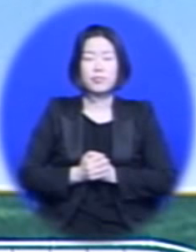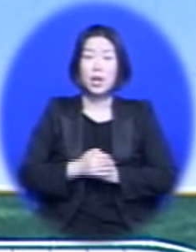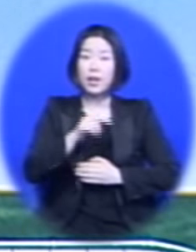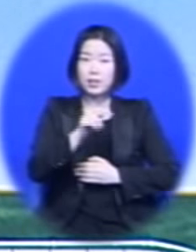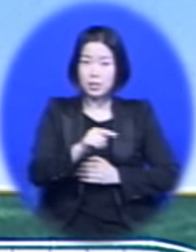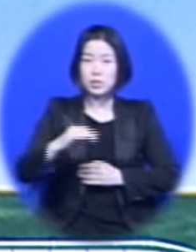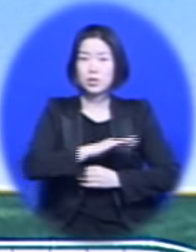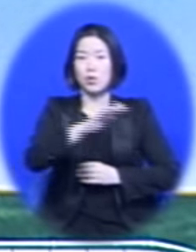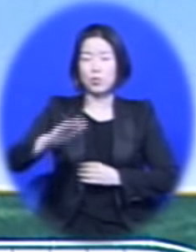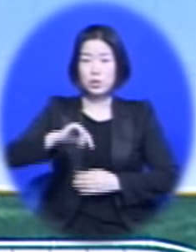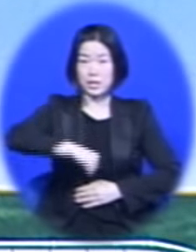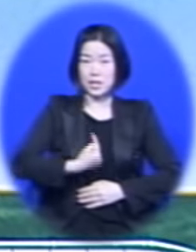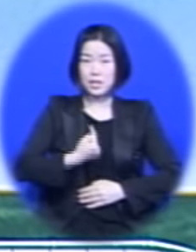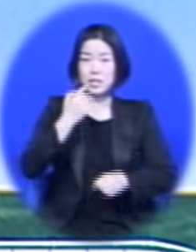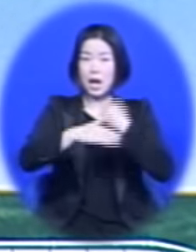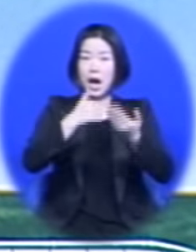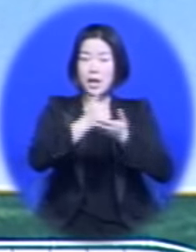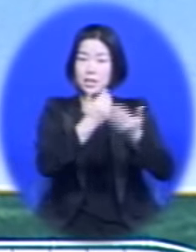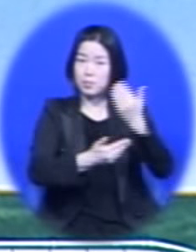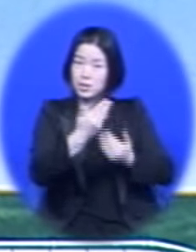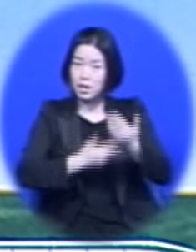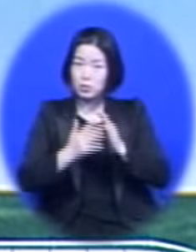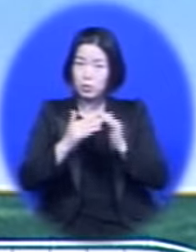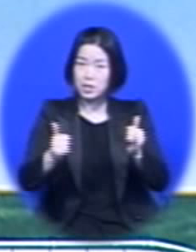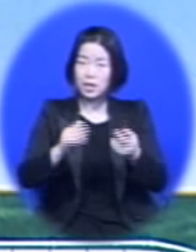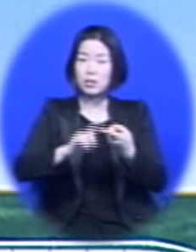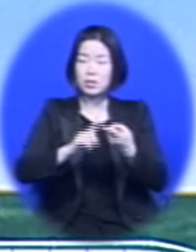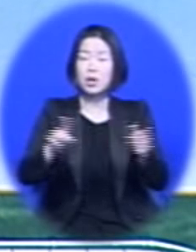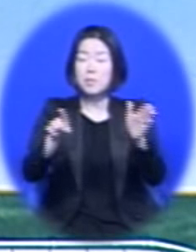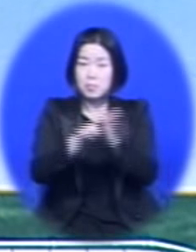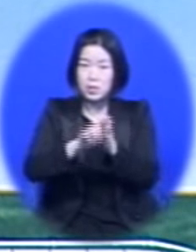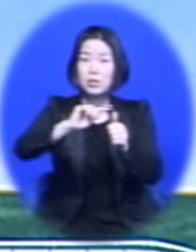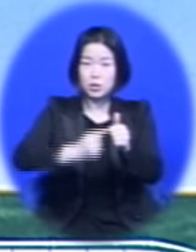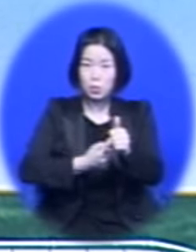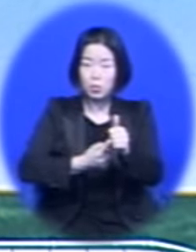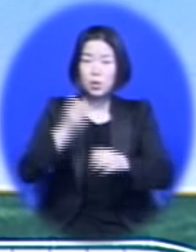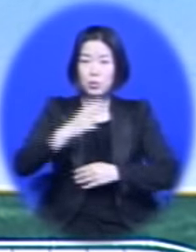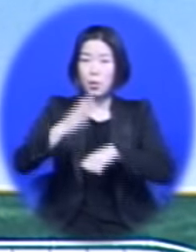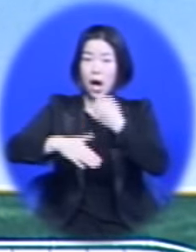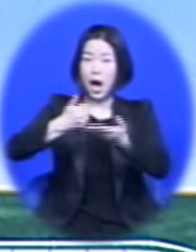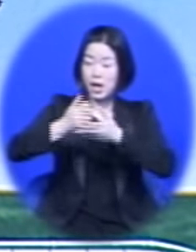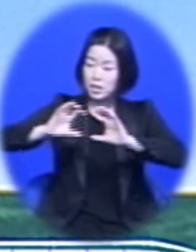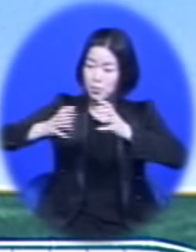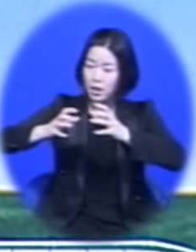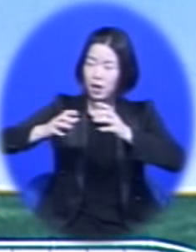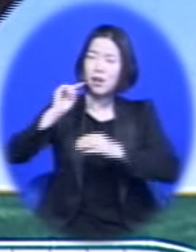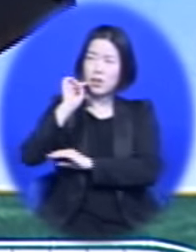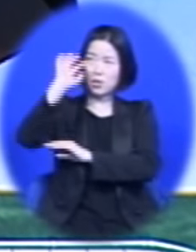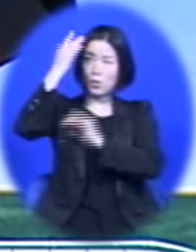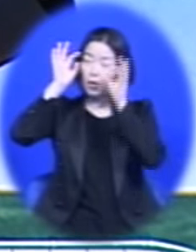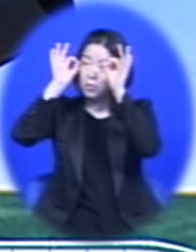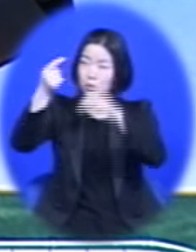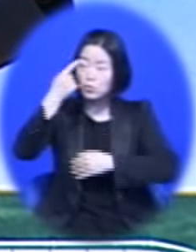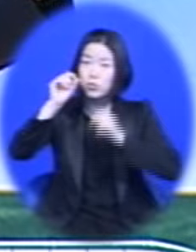그것은 우리 자신이 하나님의 상속자라는 사실이 믿어지고, 그리고 하나님의 나라의 영광을 보는 눈을